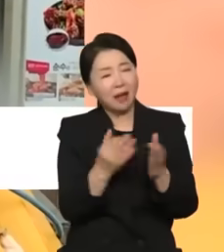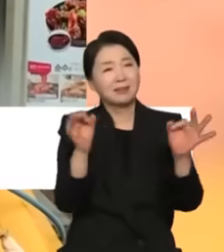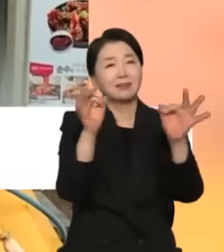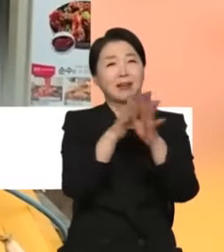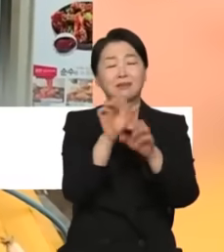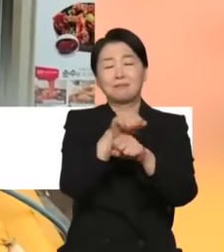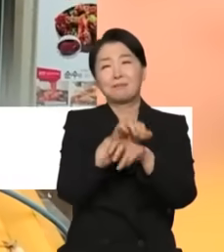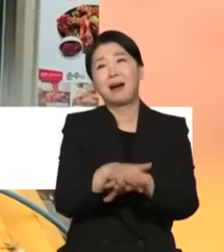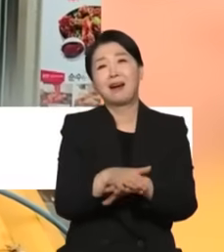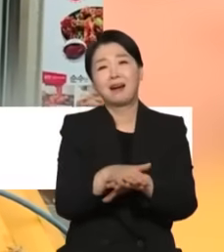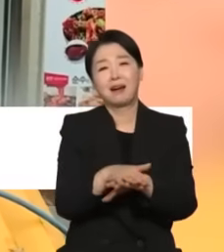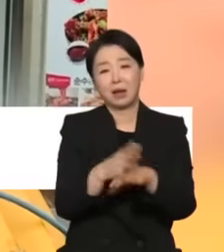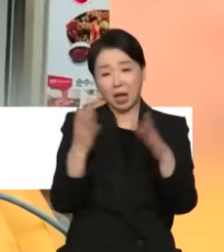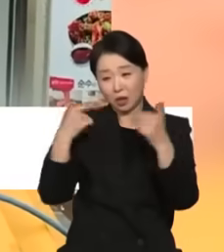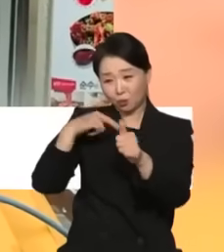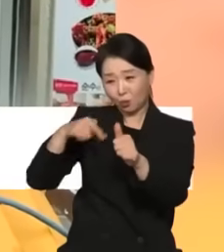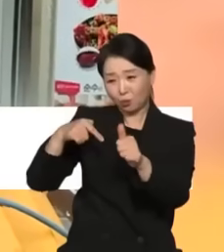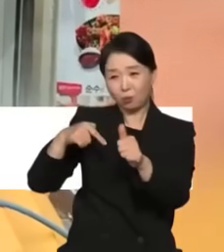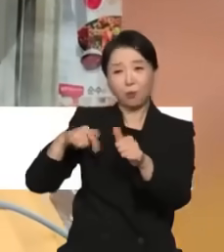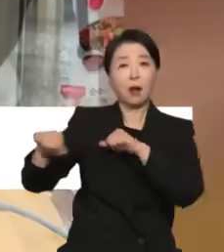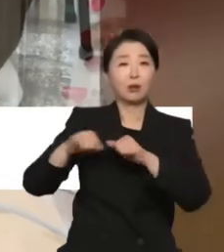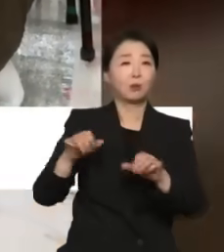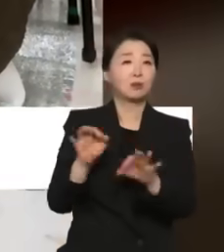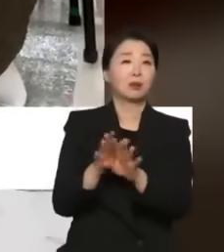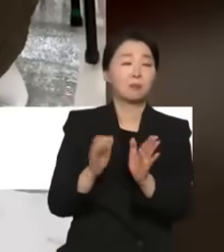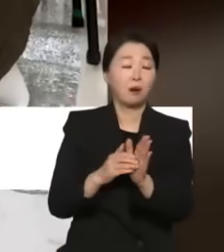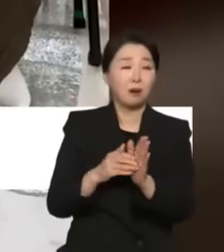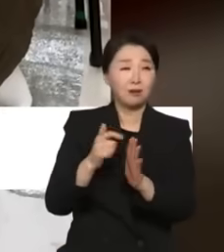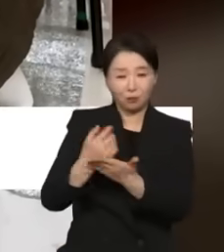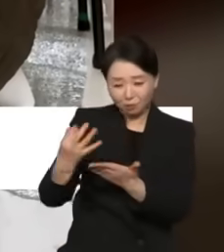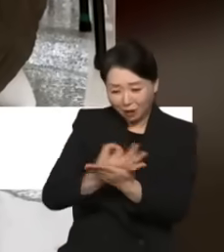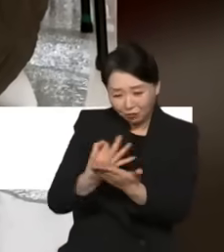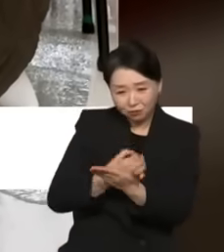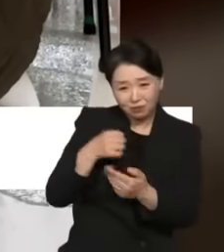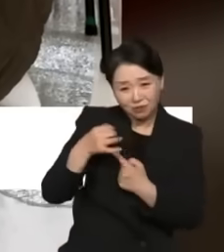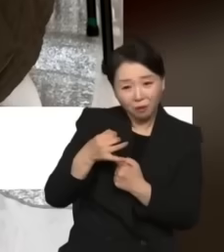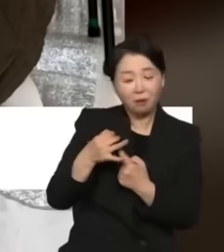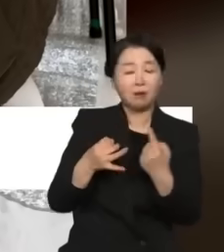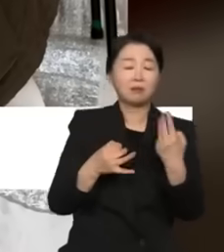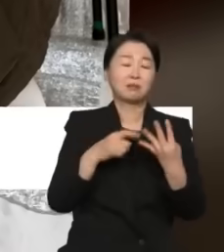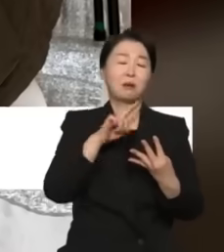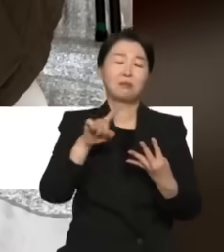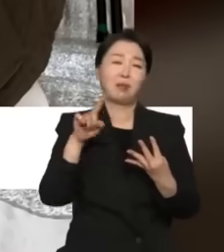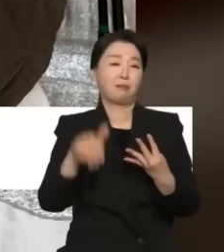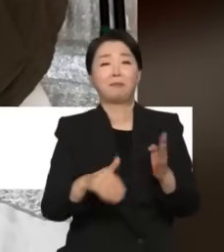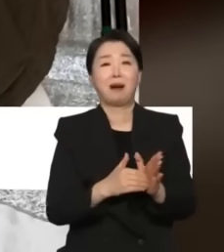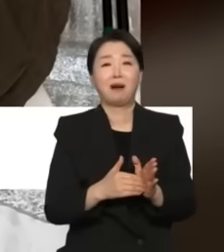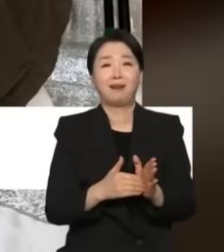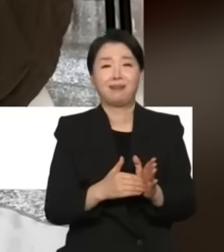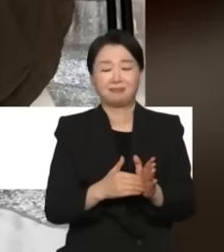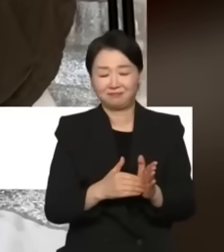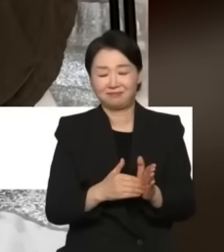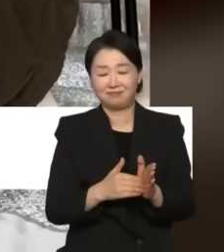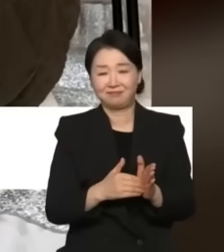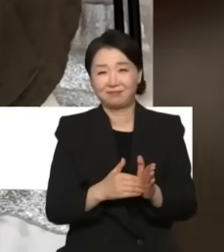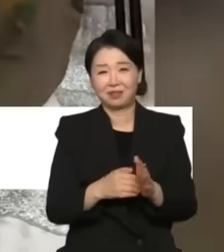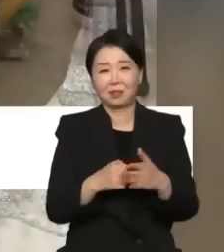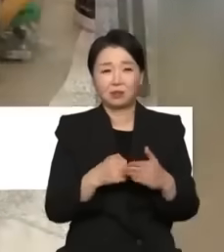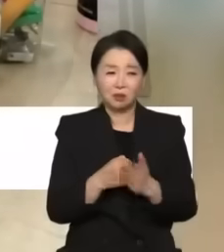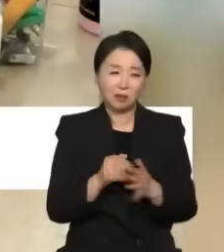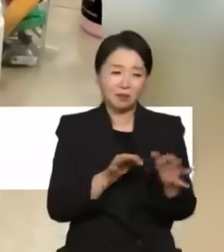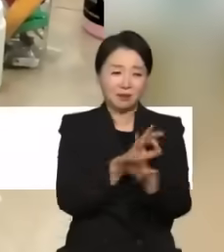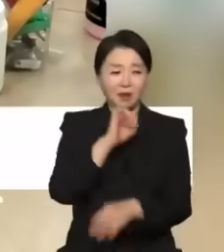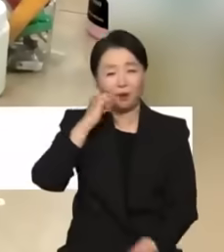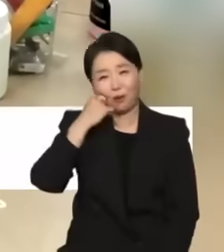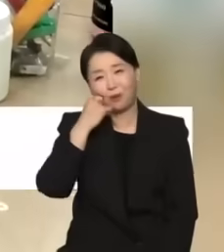없어지고 학교의 교육 활동도 없어지면서 매출이 한 4분의 1 토막으로 이제 내고 말 그대로 매우 경제적으로